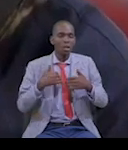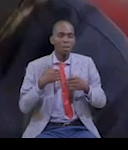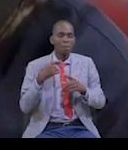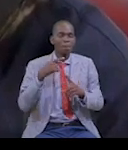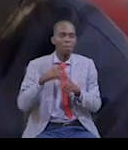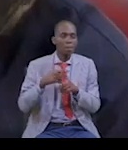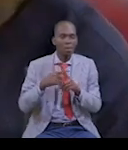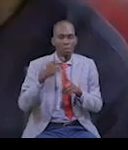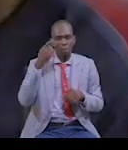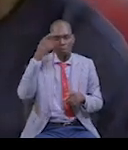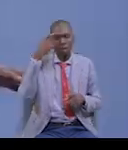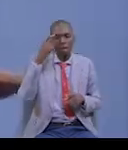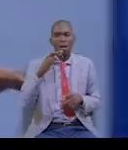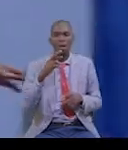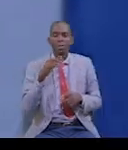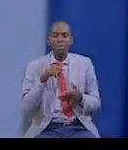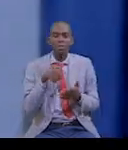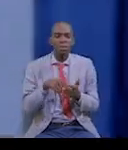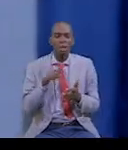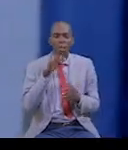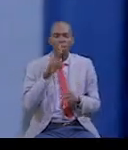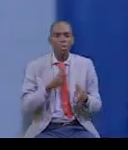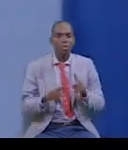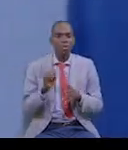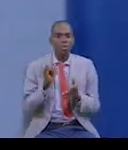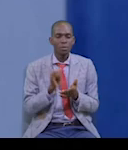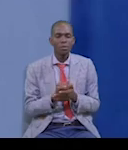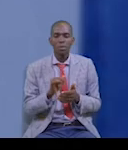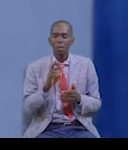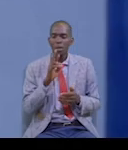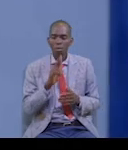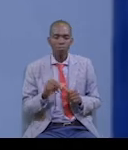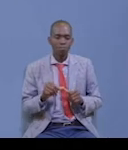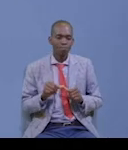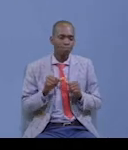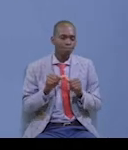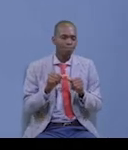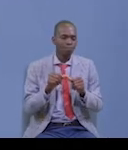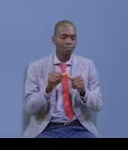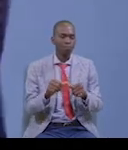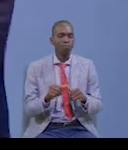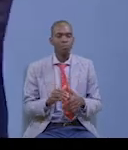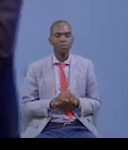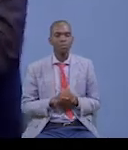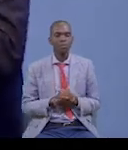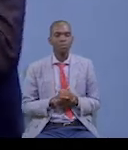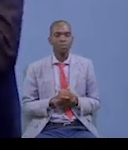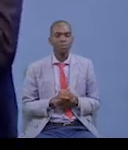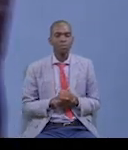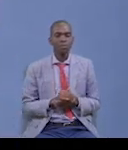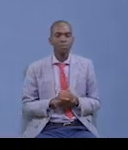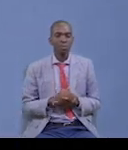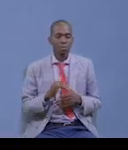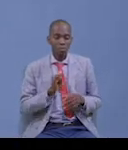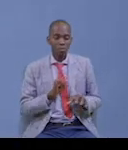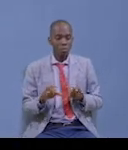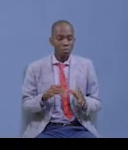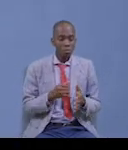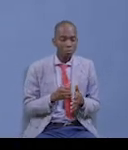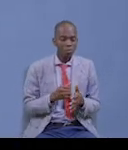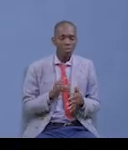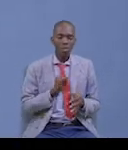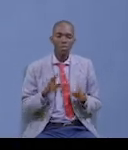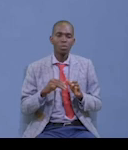the people who are persistent. వారే స్థిరముగా నిలిచిండి కొనసాగేవారు. I do it again.